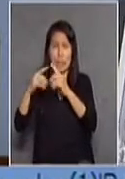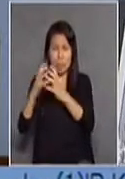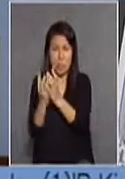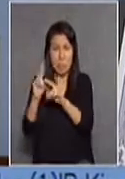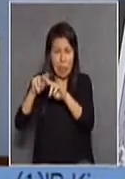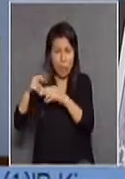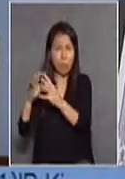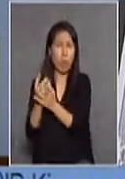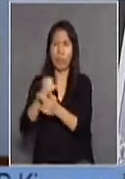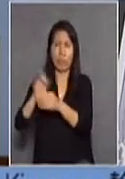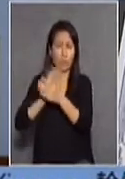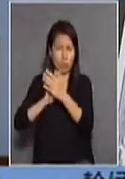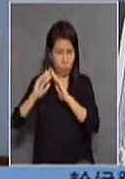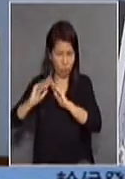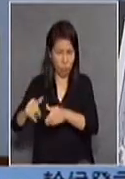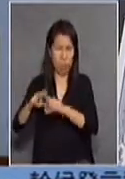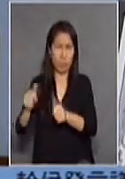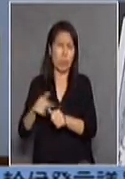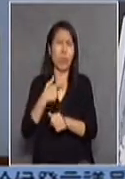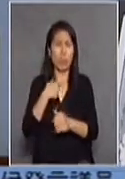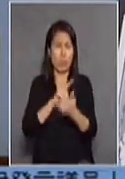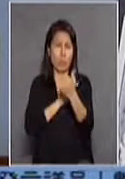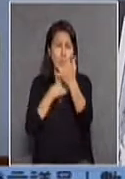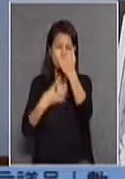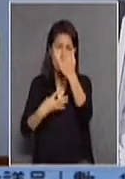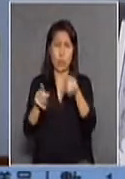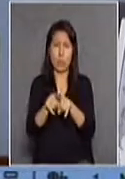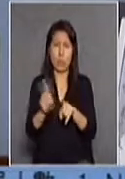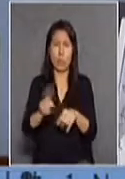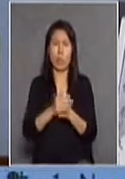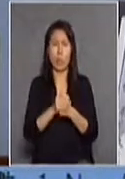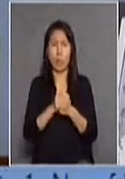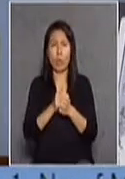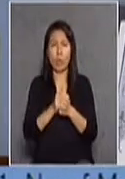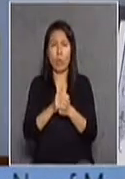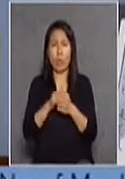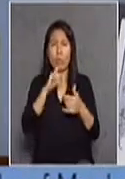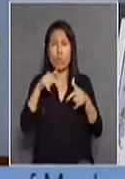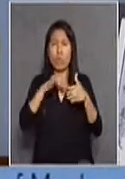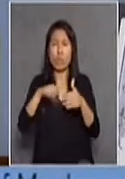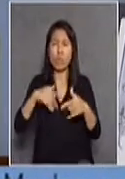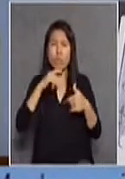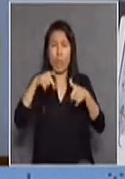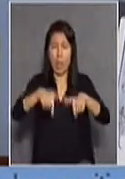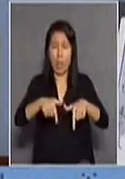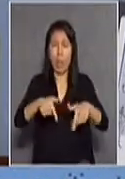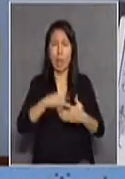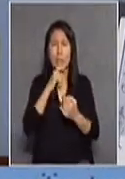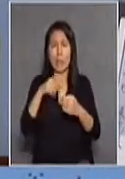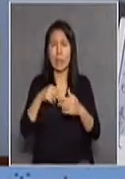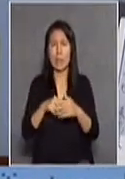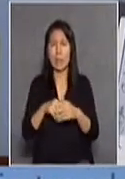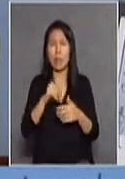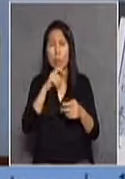也是六四的受難者，因為他是湖南省邵陽市的工智